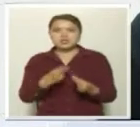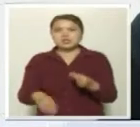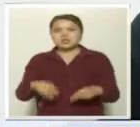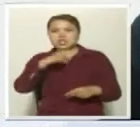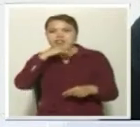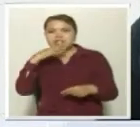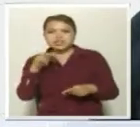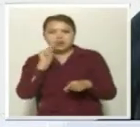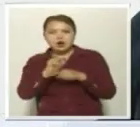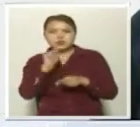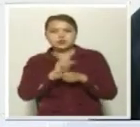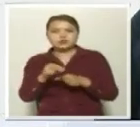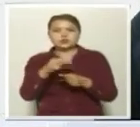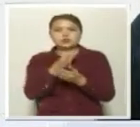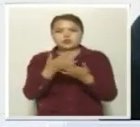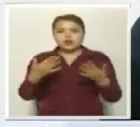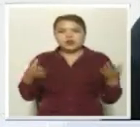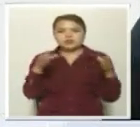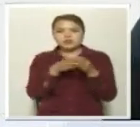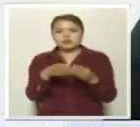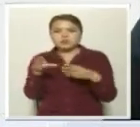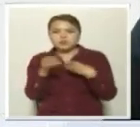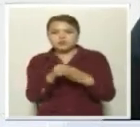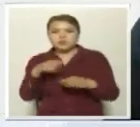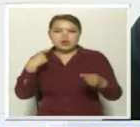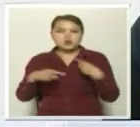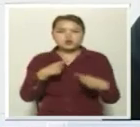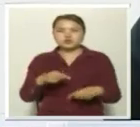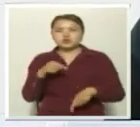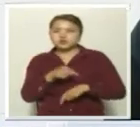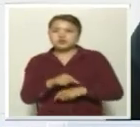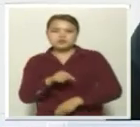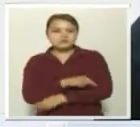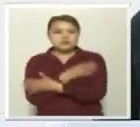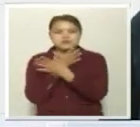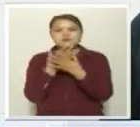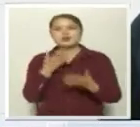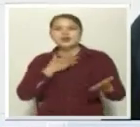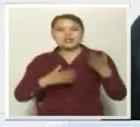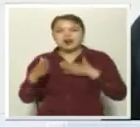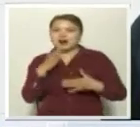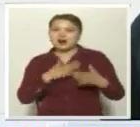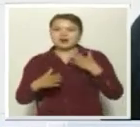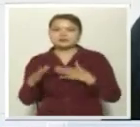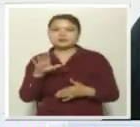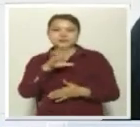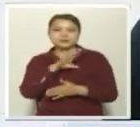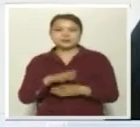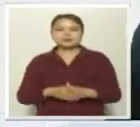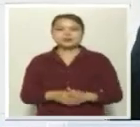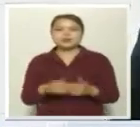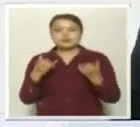начал постепенно включать Нуралы в состав сборной. Невозможно передать ощущение, когда твой ученик становится чемпионом в составе российского